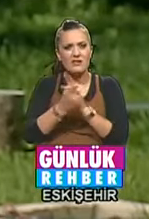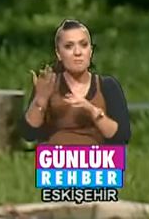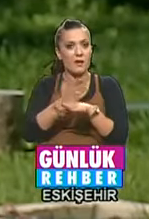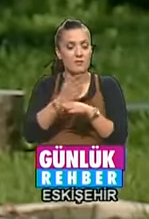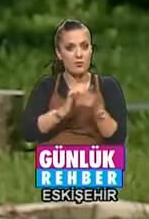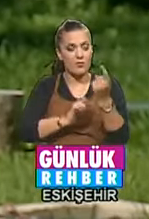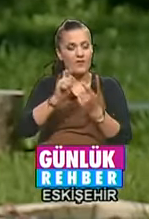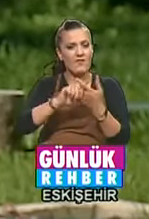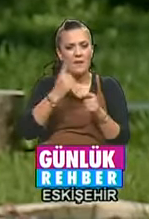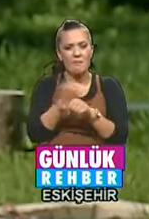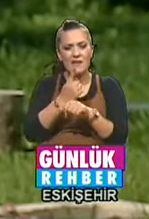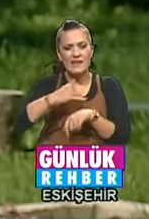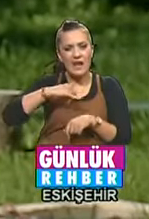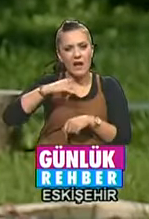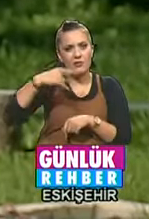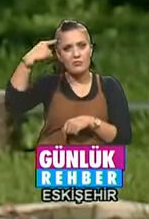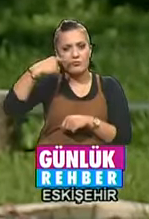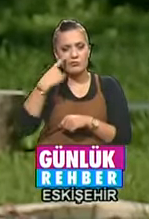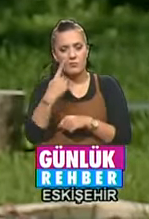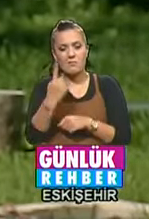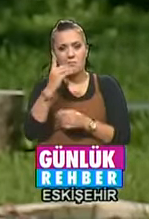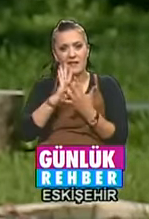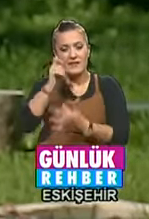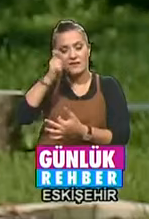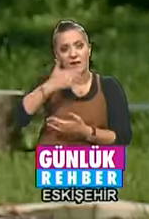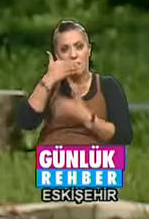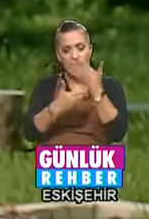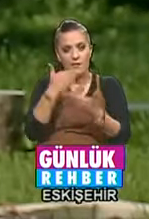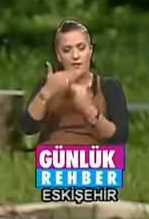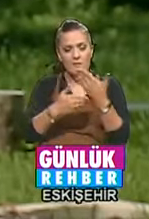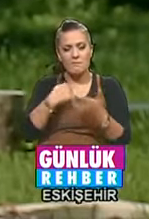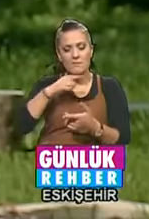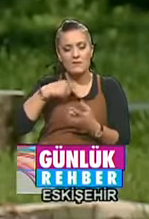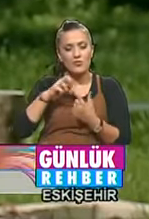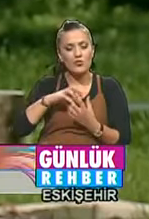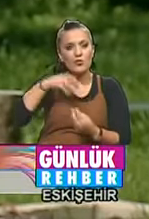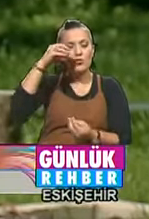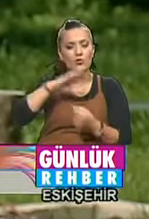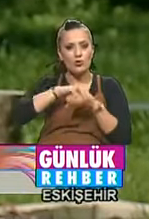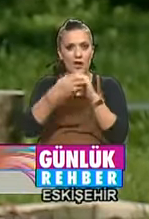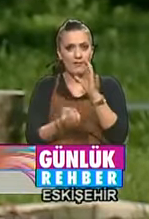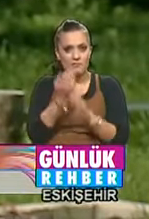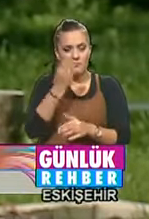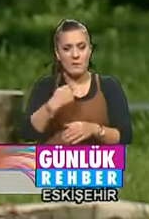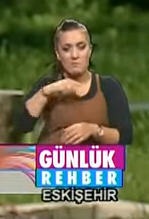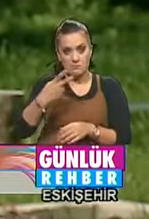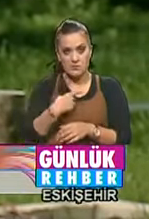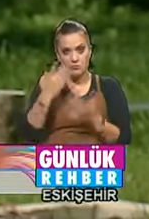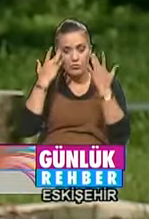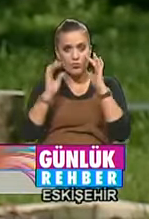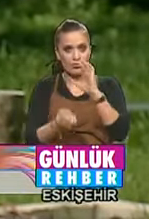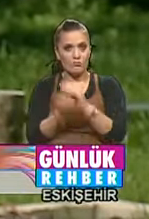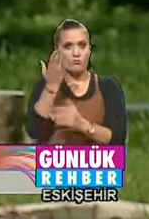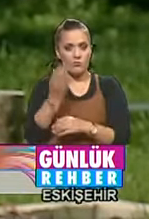kullanarak ve bir yaklaşımla, bir zaviyeden bakarak bizim ruh dünyamızı inşa ettiler, bizim kültürümüzü inşa